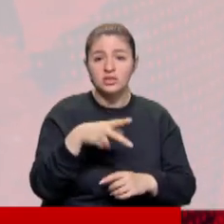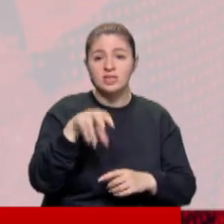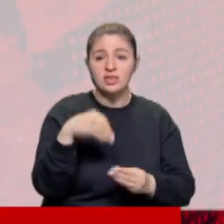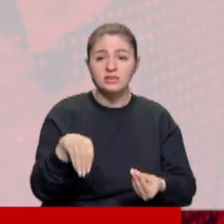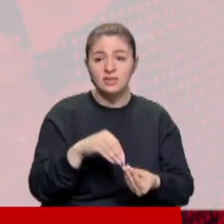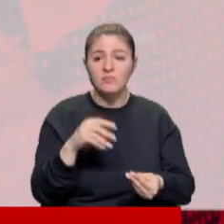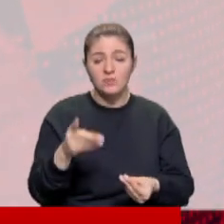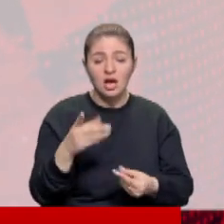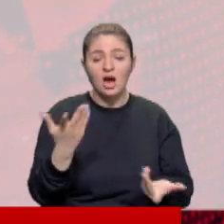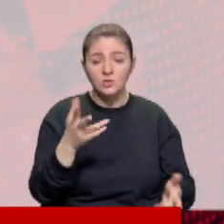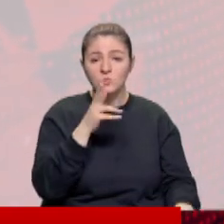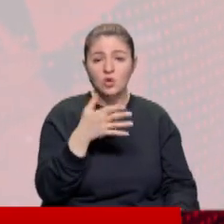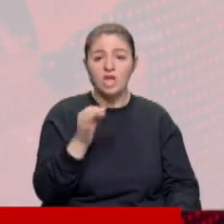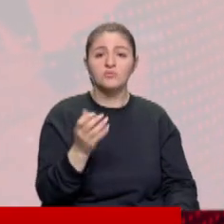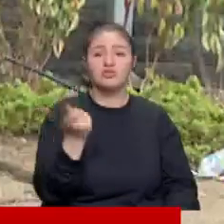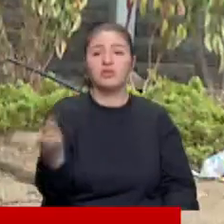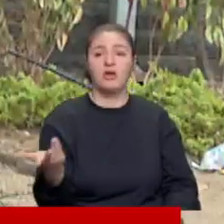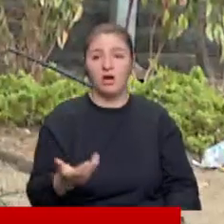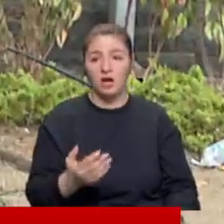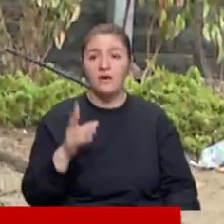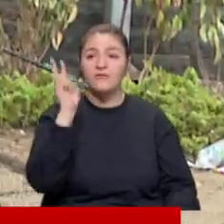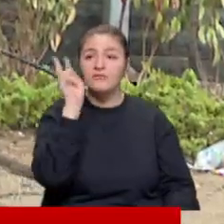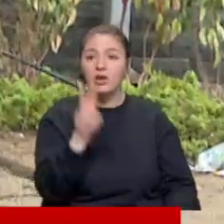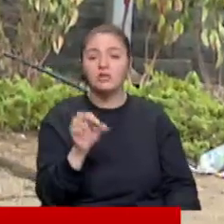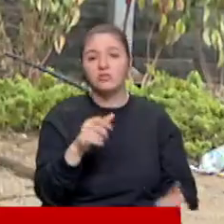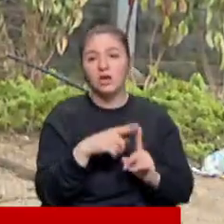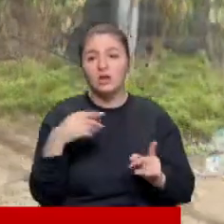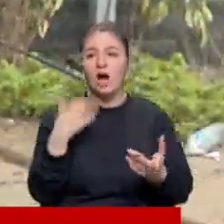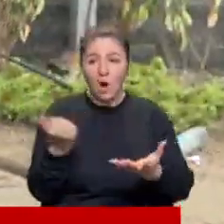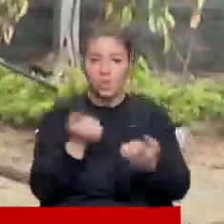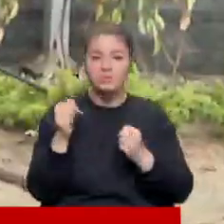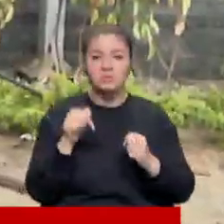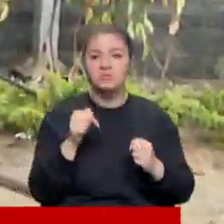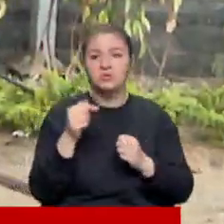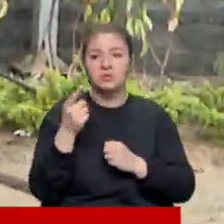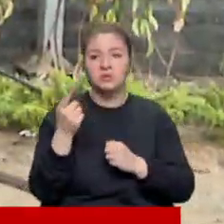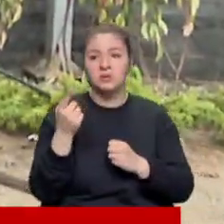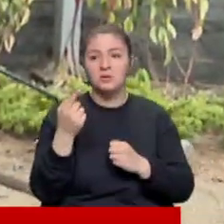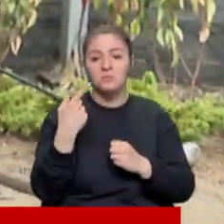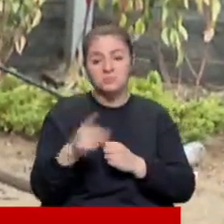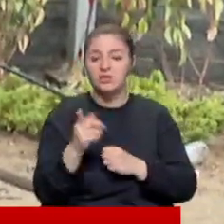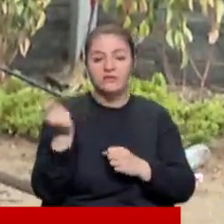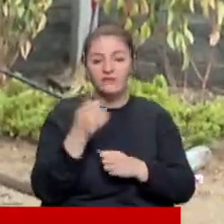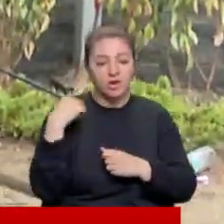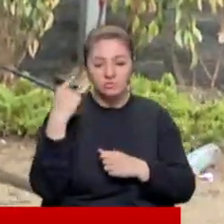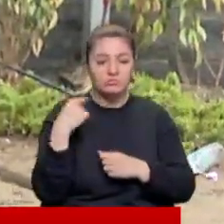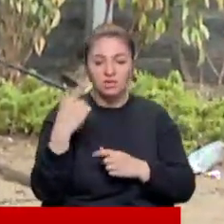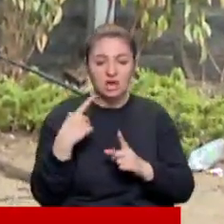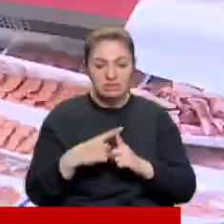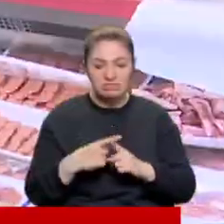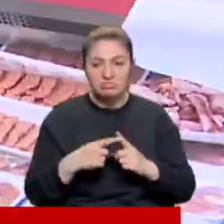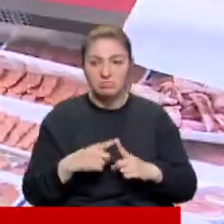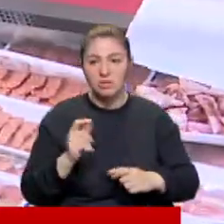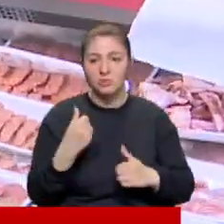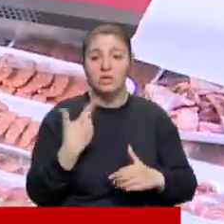%80 zamla artık 360 lira. Vallahi şimdiye kadar alıyordum. Şimdi bin kere düşünüyorsun yani, hesap kitap